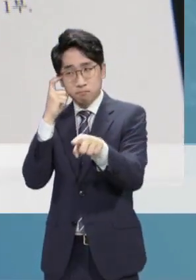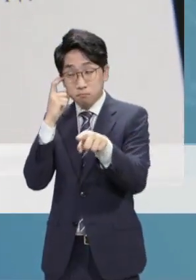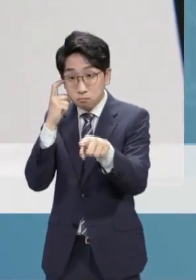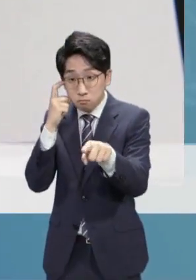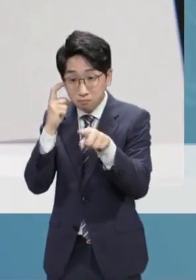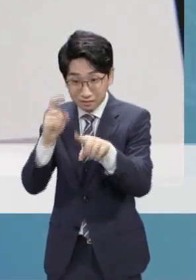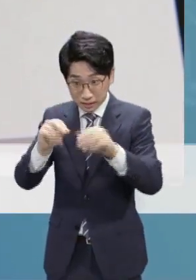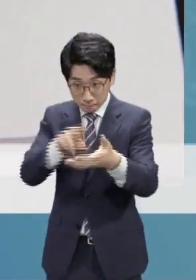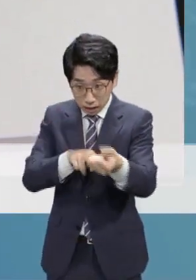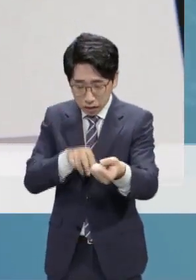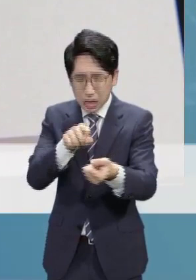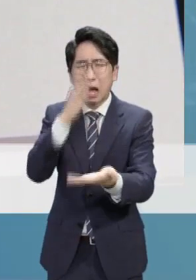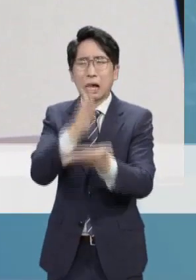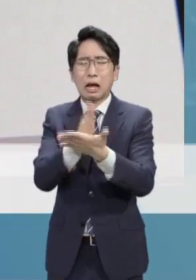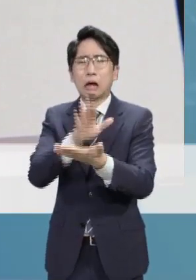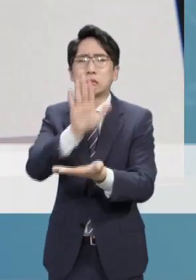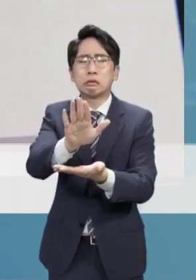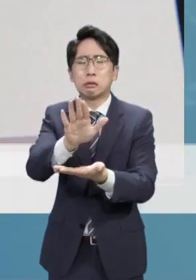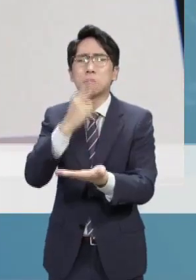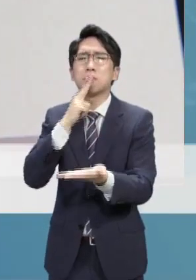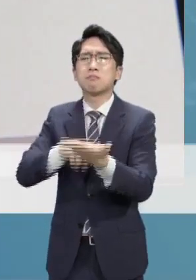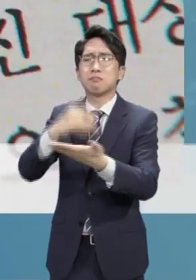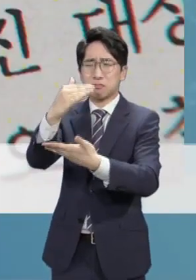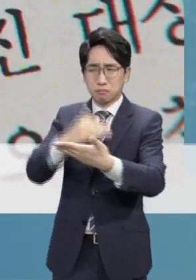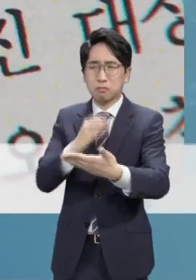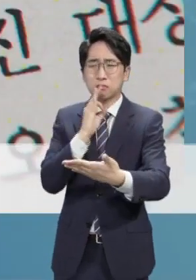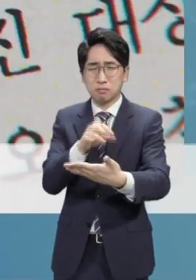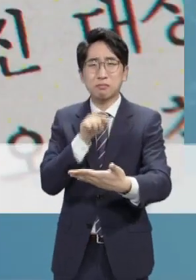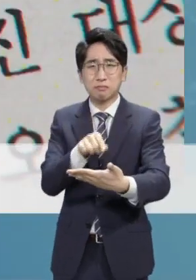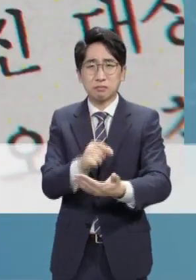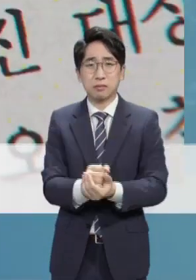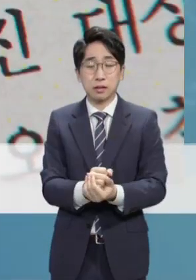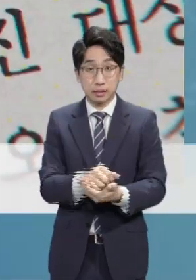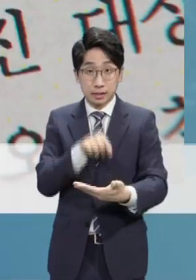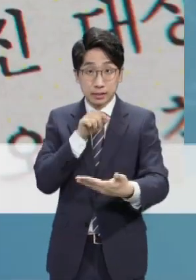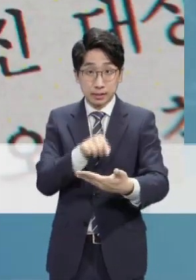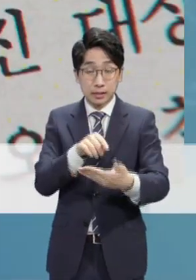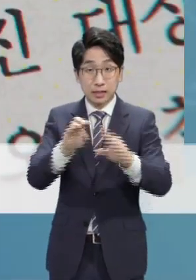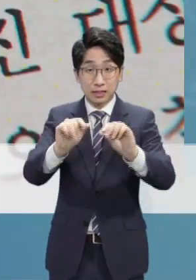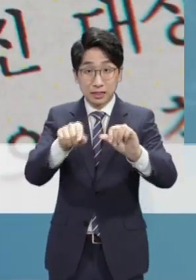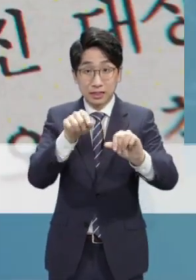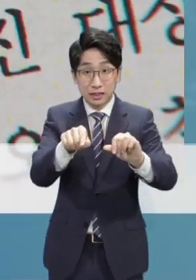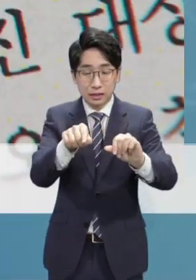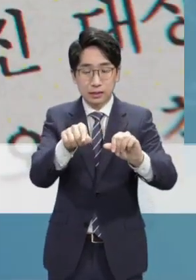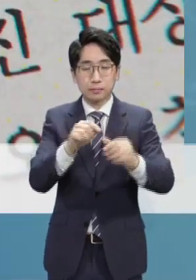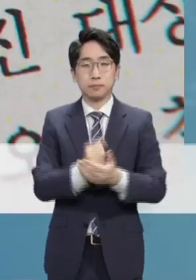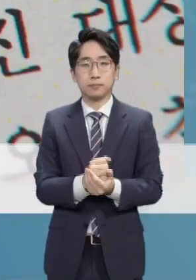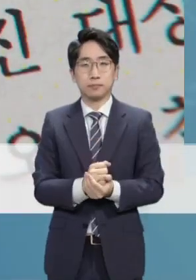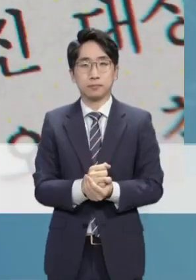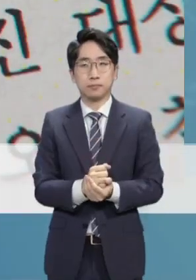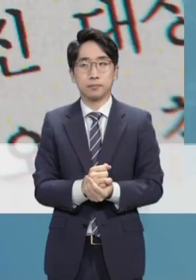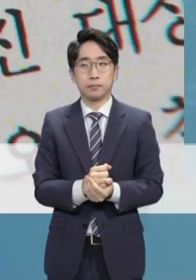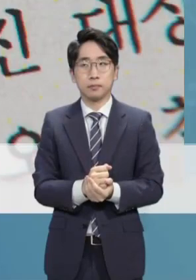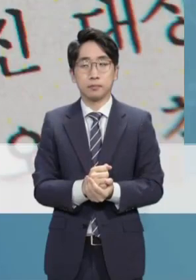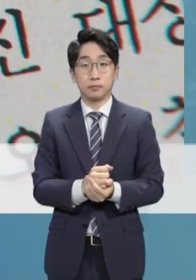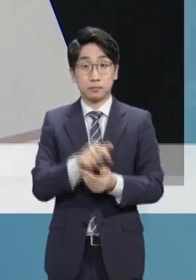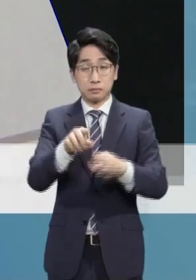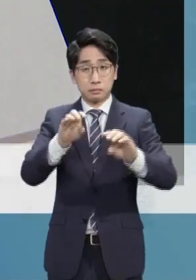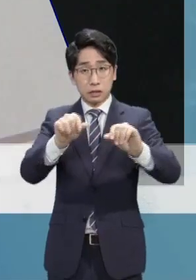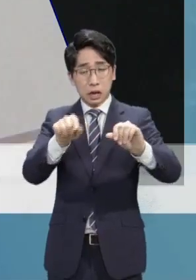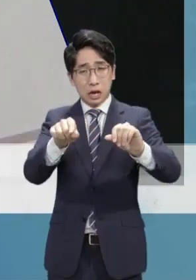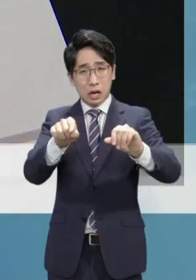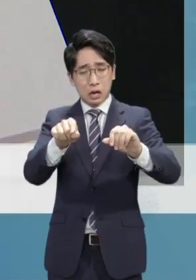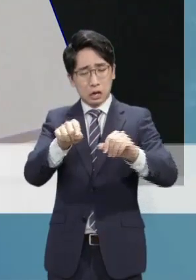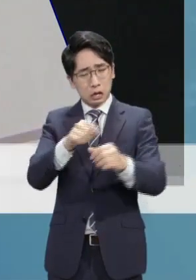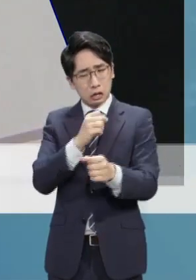있습니다 그러니까 공세가 팔겠다고 하니 마곡지구에 해당 부지를 에 권역별 시민청 후보지 2초 매각하지